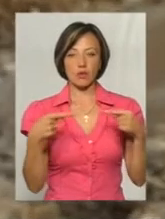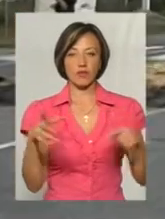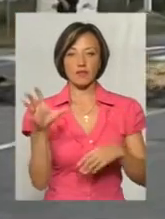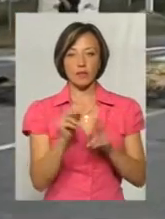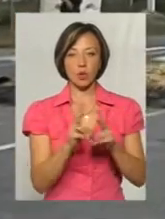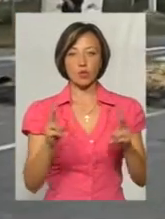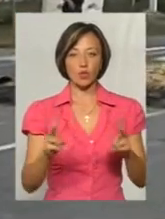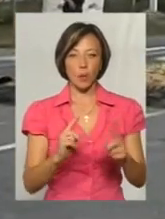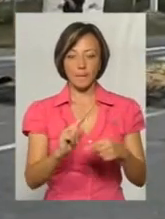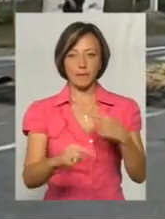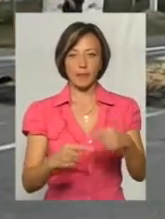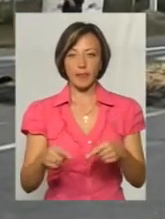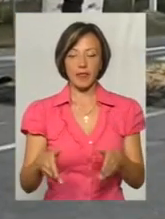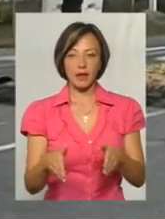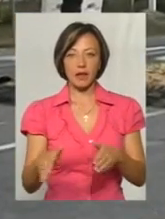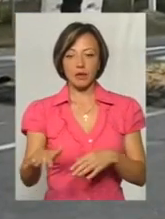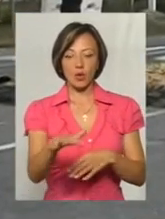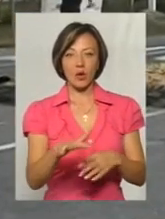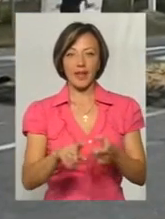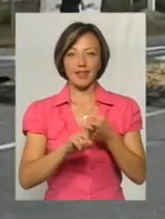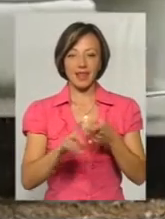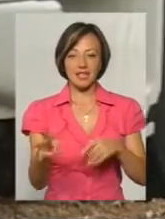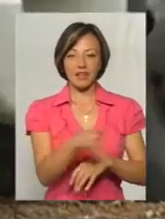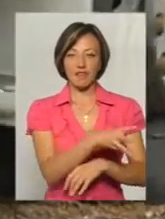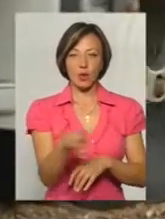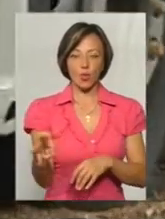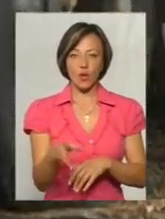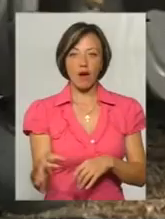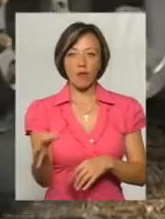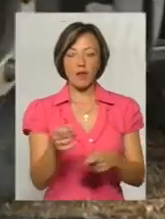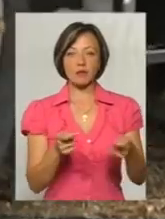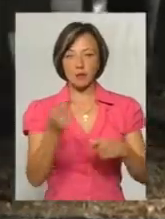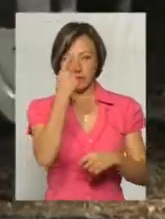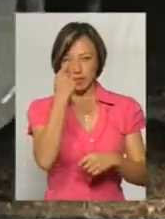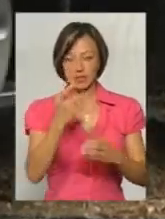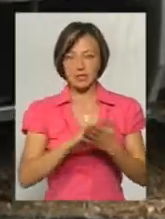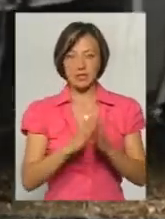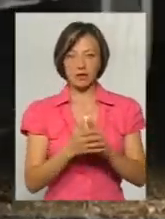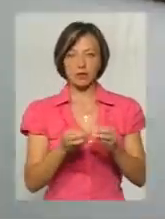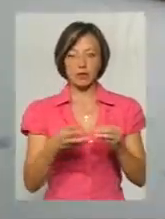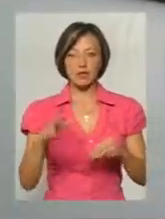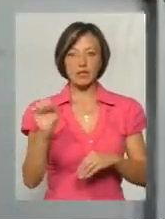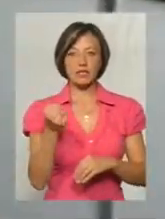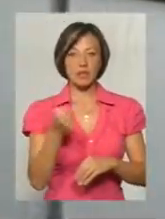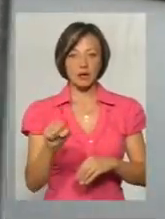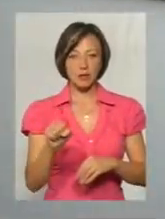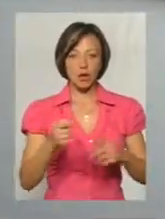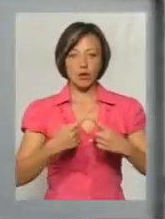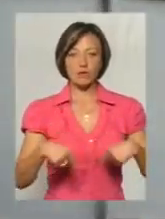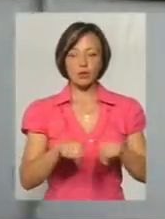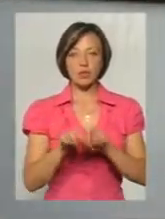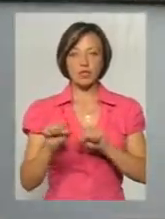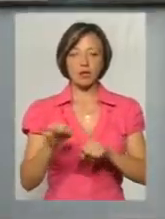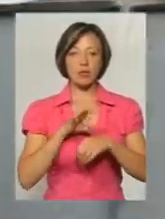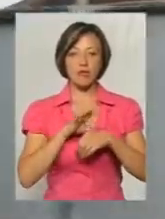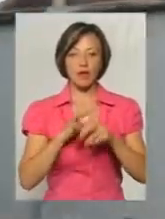хто перетинає територію, дезінфікують. В облдержадміністрації повідомляють, що станом на 15 серпня в зоні захисту